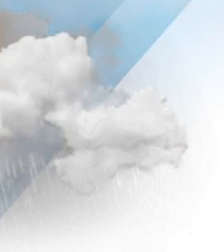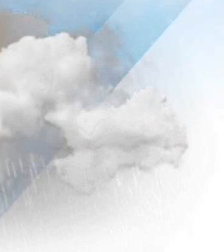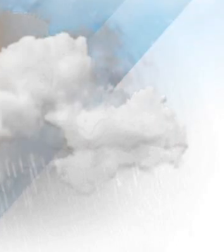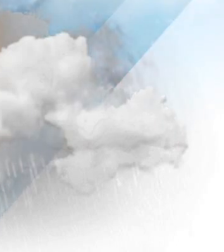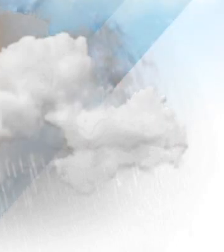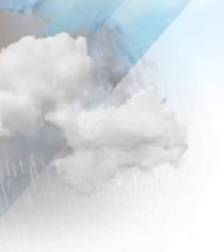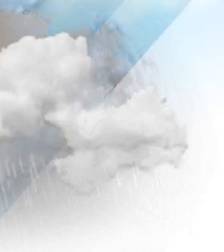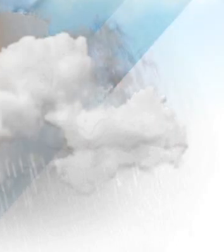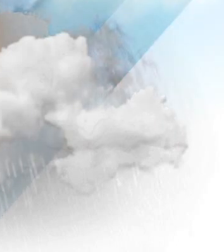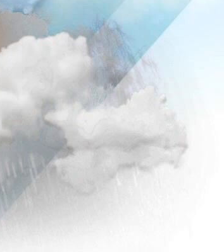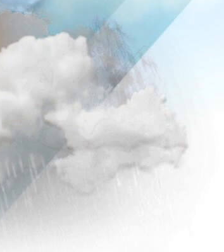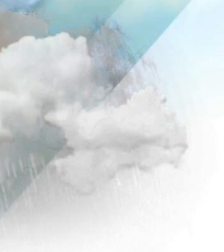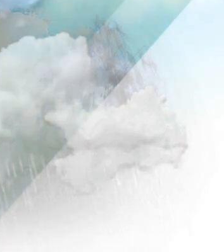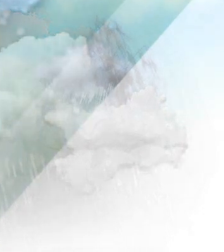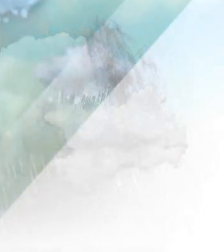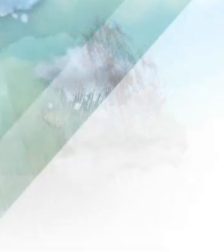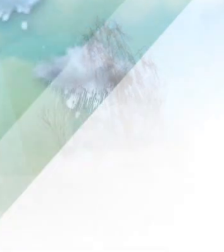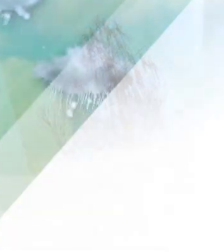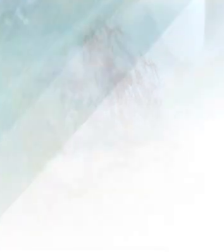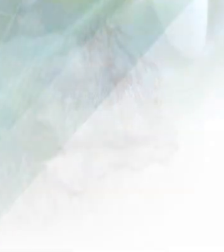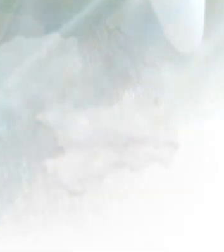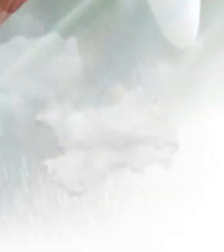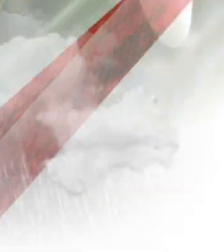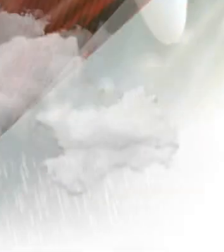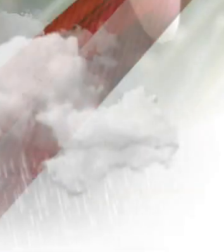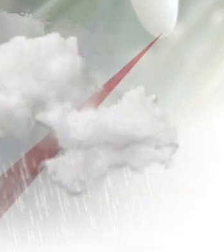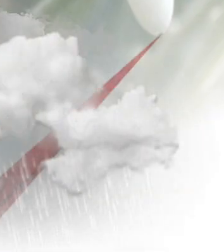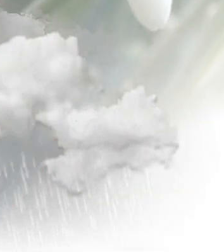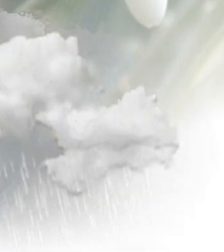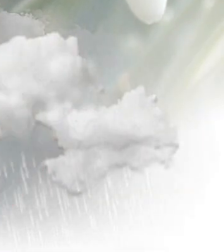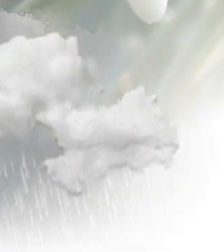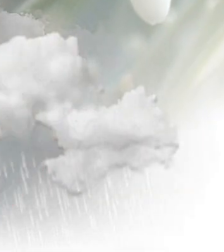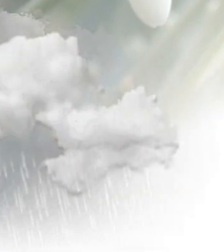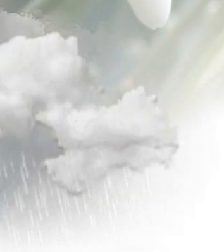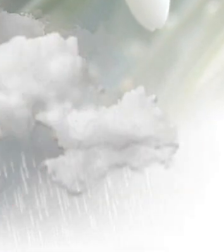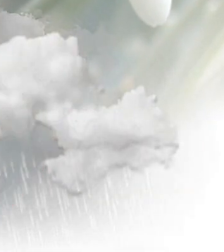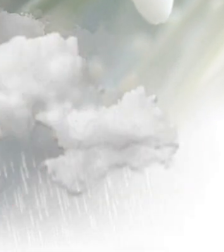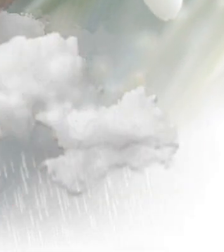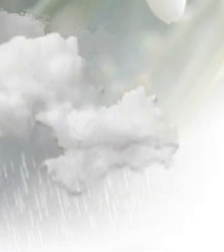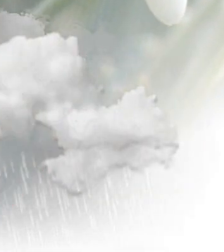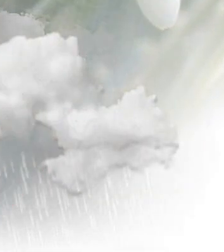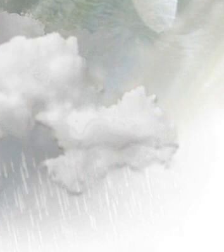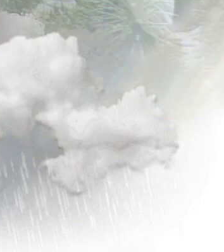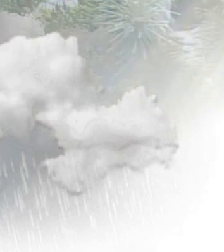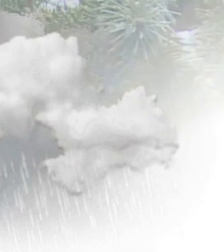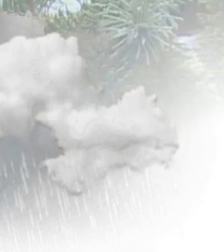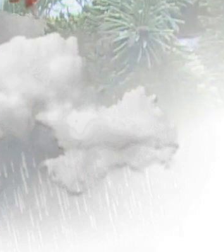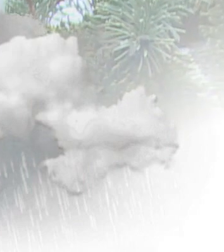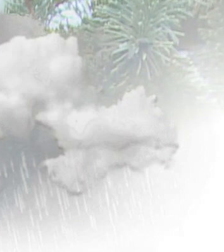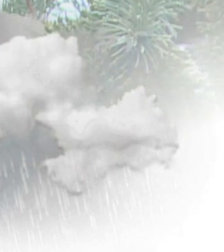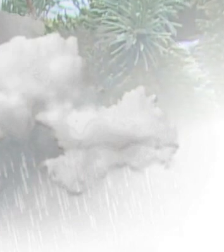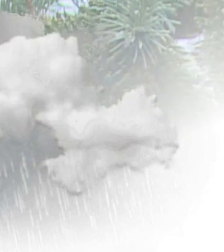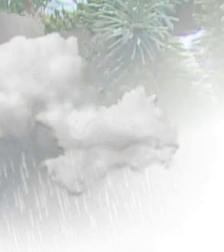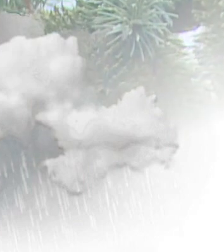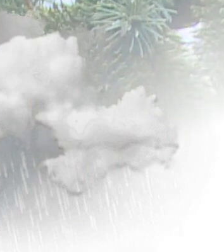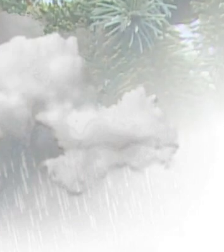паўднёва-заходні 3-7 метраў за секунду. У Свіслачы прагназуецца каля 21 градуса цяпла